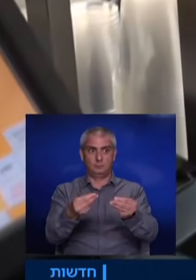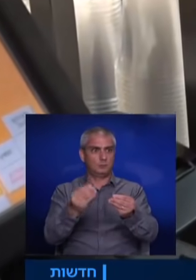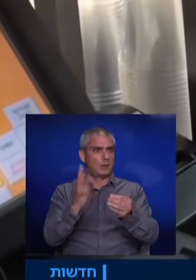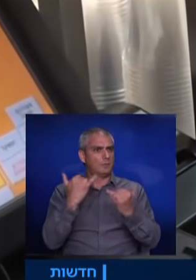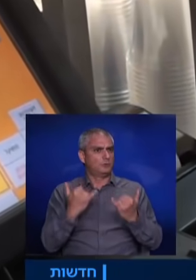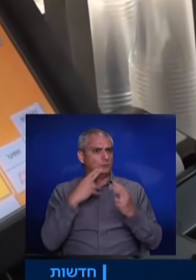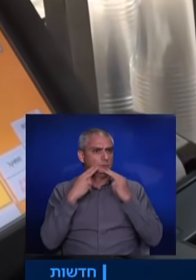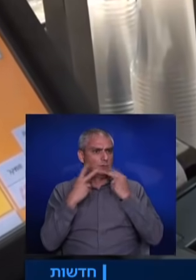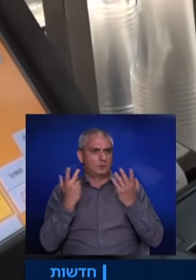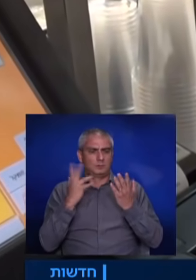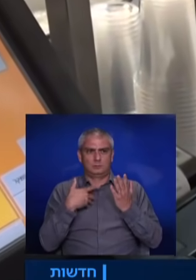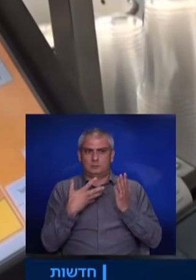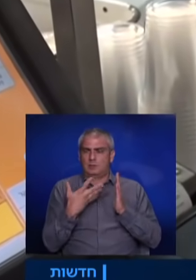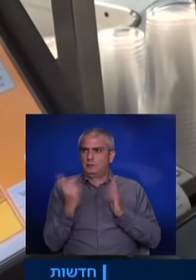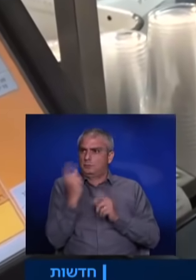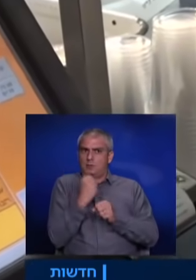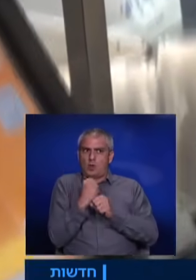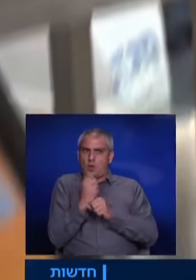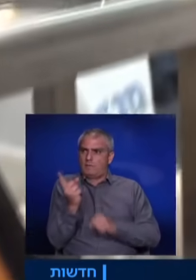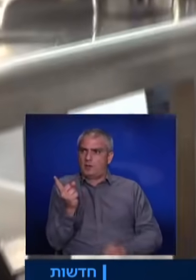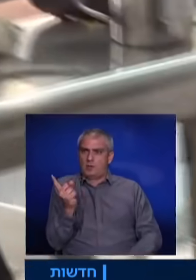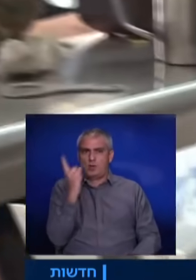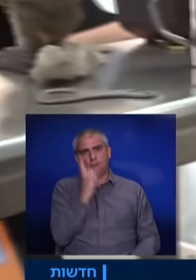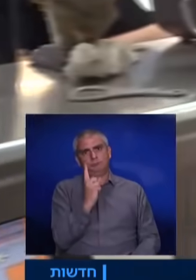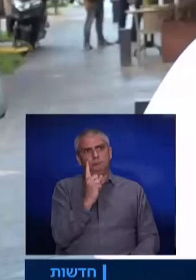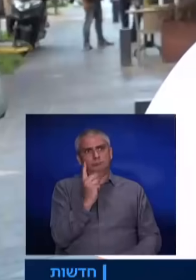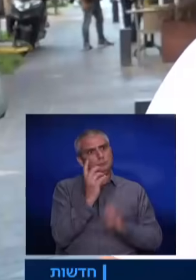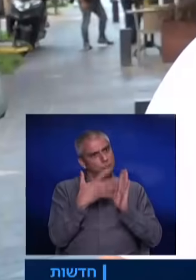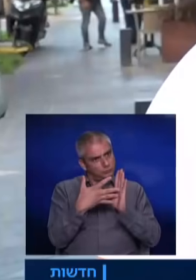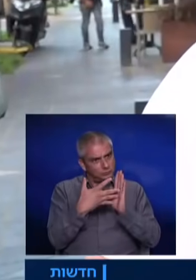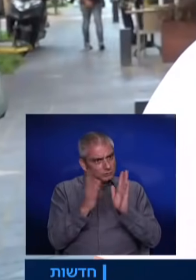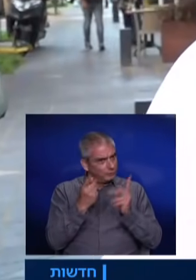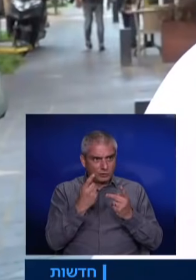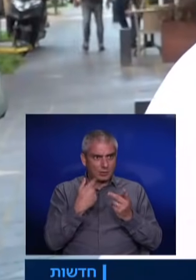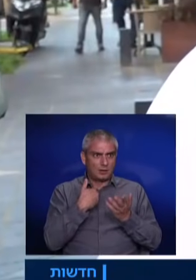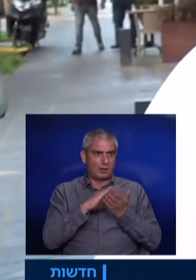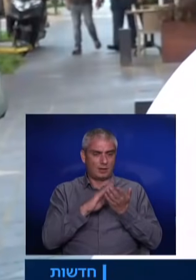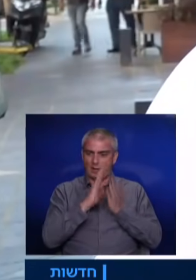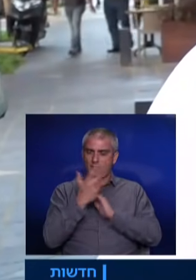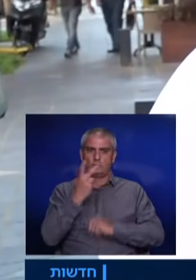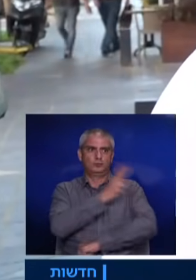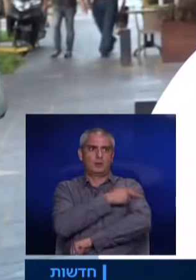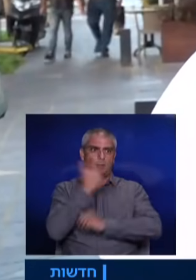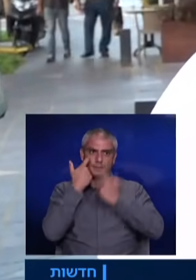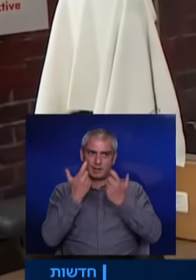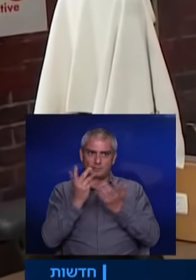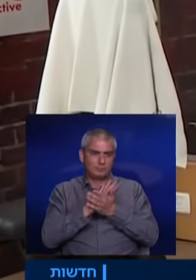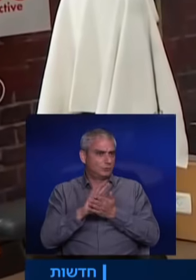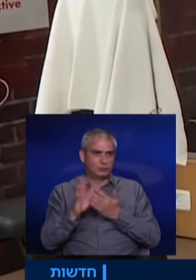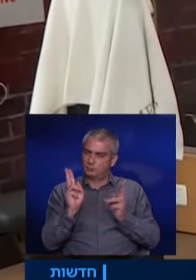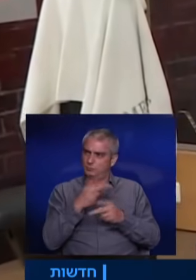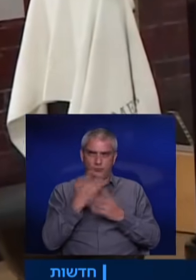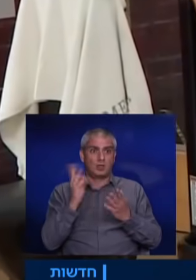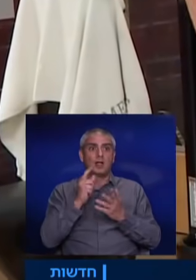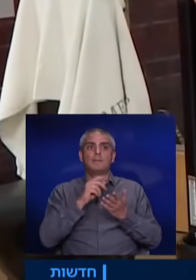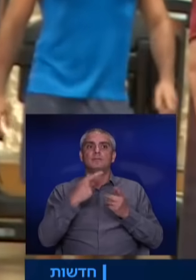עכשיו במסעדות אתה חייב לבוא ולהעמיד עומד בן אדם ספציפי שיעשה את זה? אי אפשר להפוך אותנו לשוטרים ולפקחים, זה פשוט לא יעבוד. גם